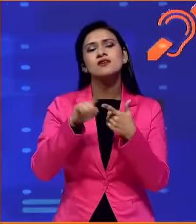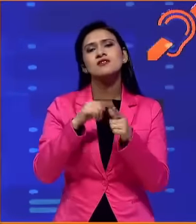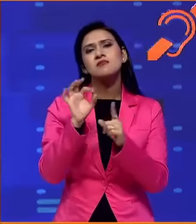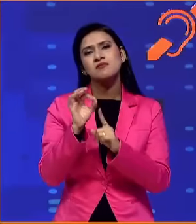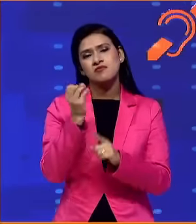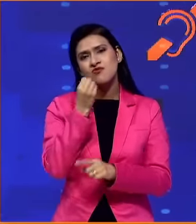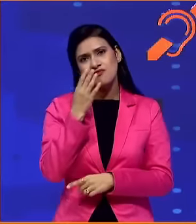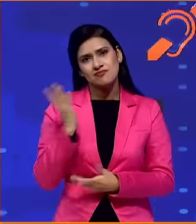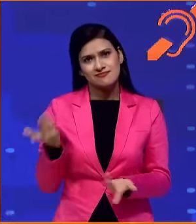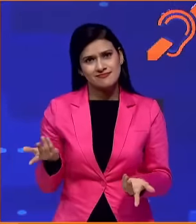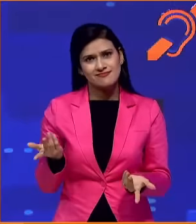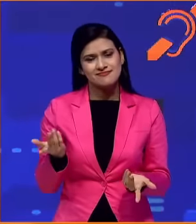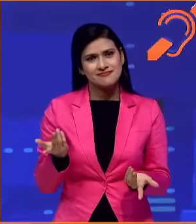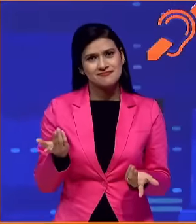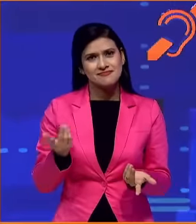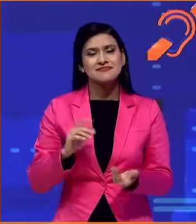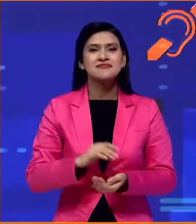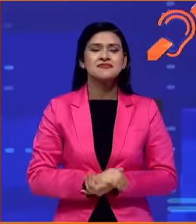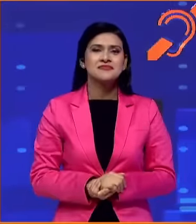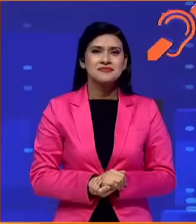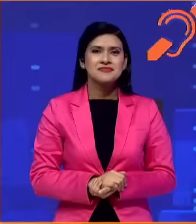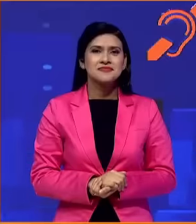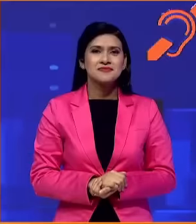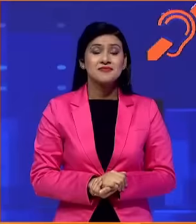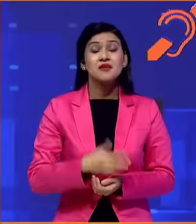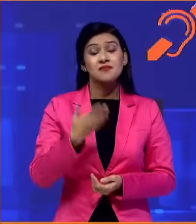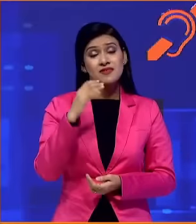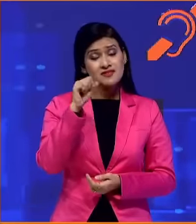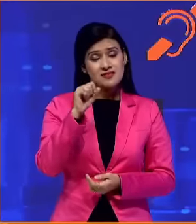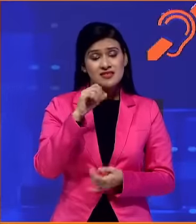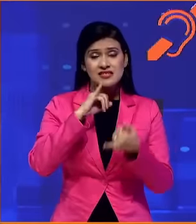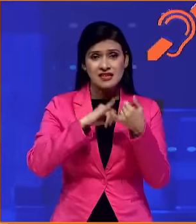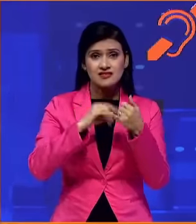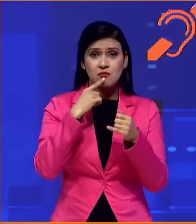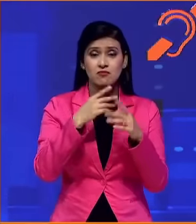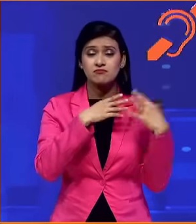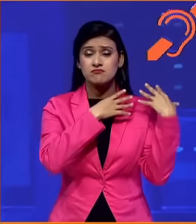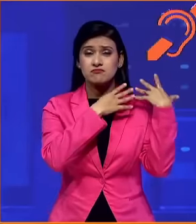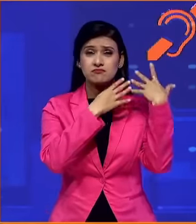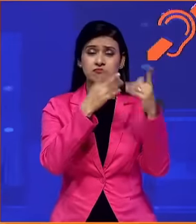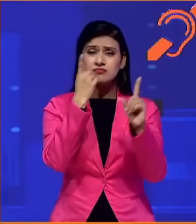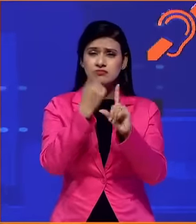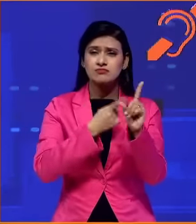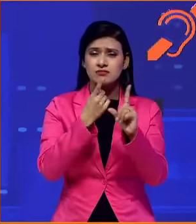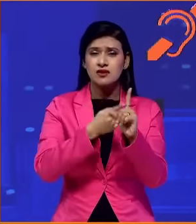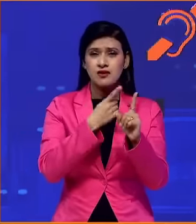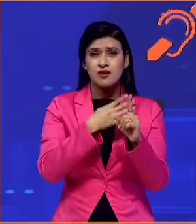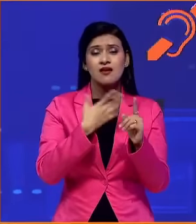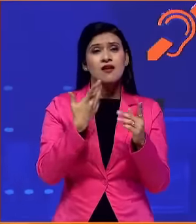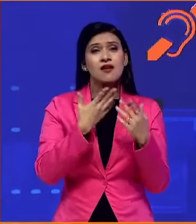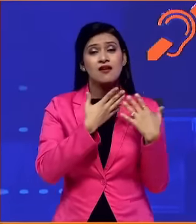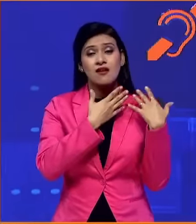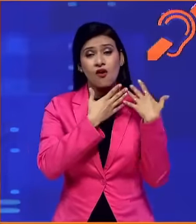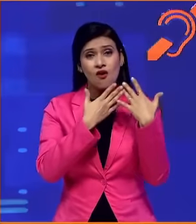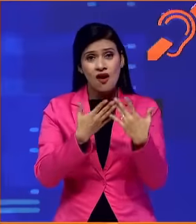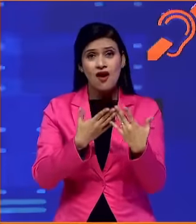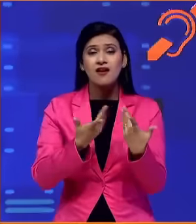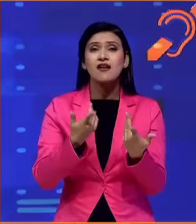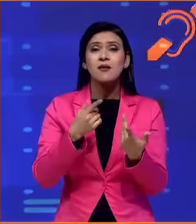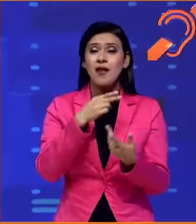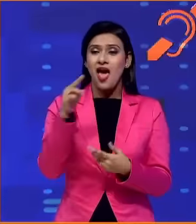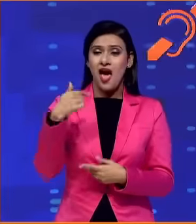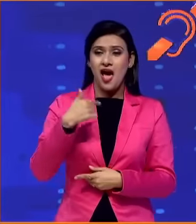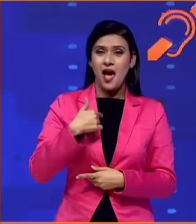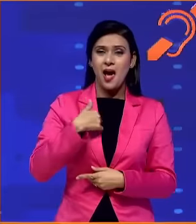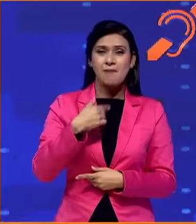लंबाइतिहासहै। उसकेबादबहुतकुछहुआ।अदालती फैसलेआगएहैं। श्रेयलेनेकी